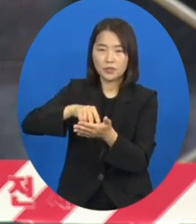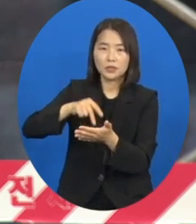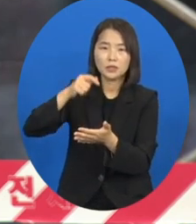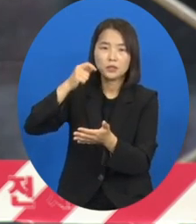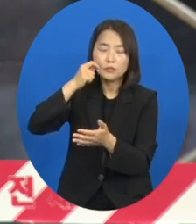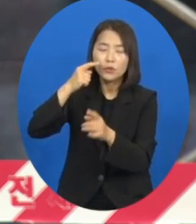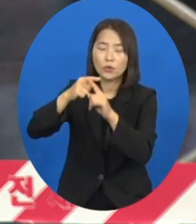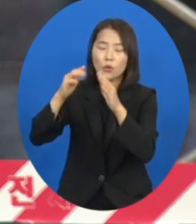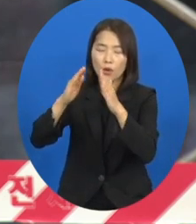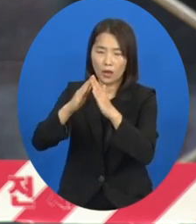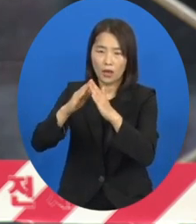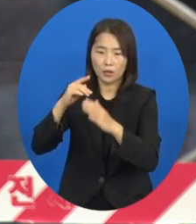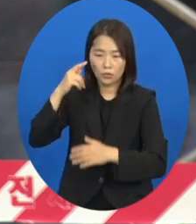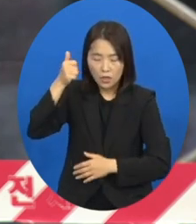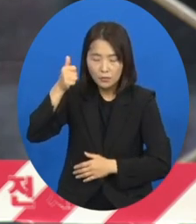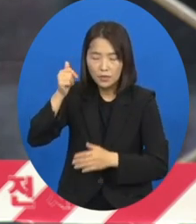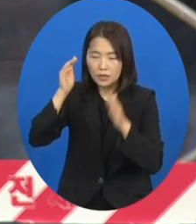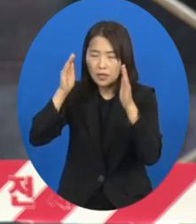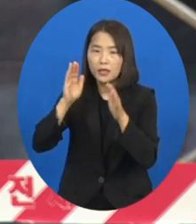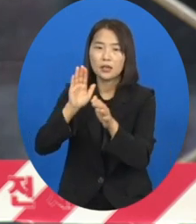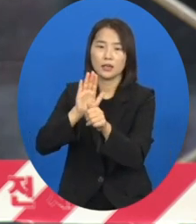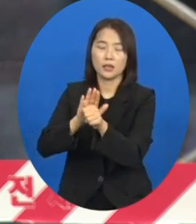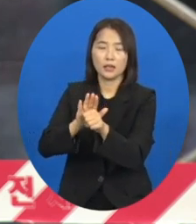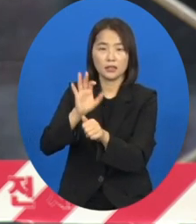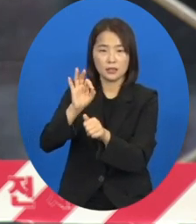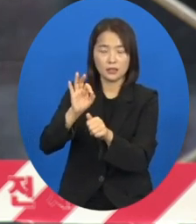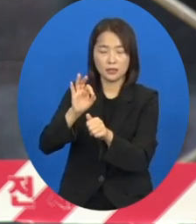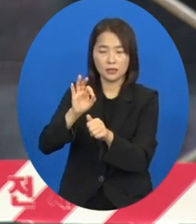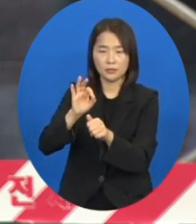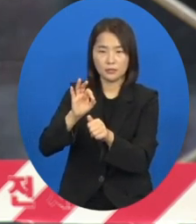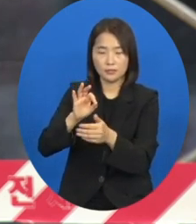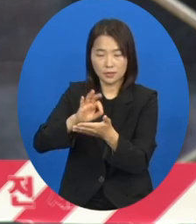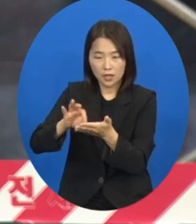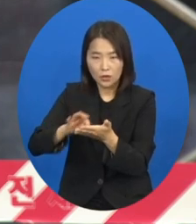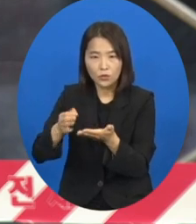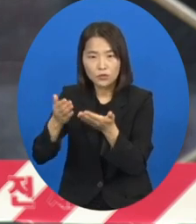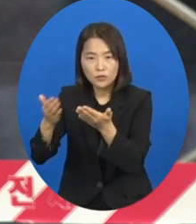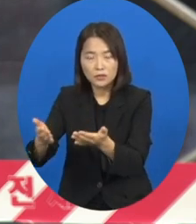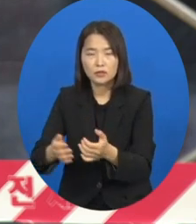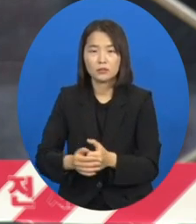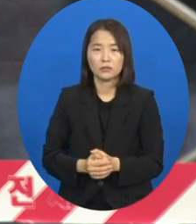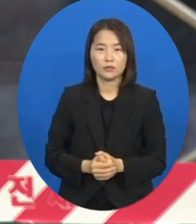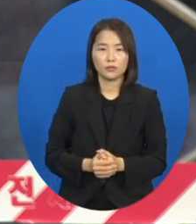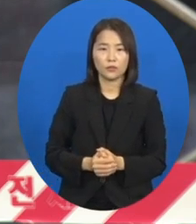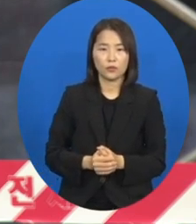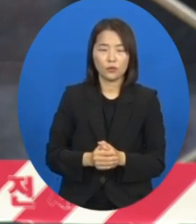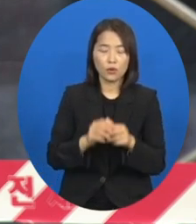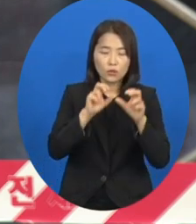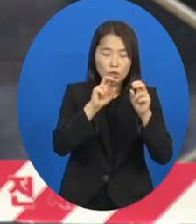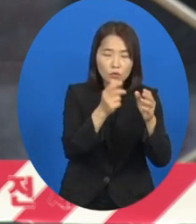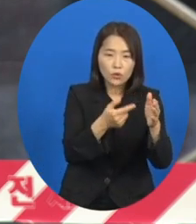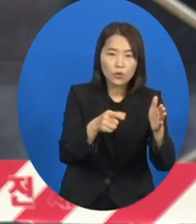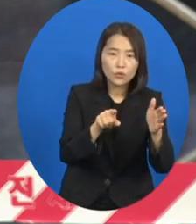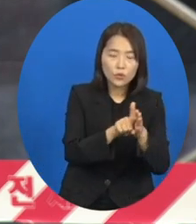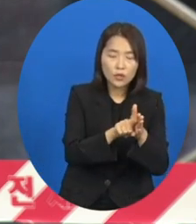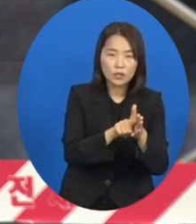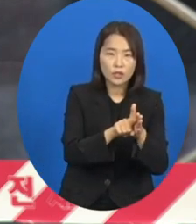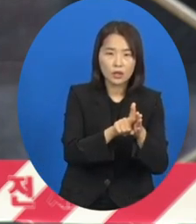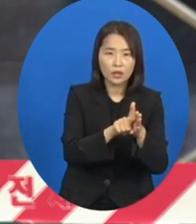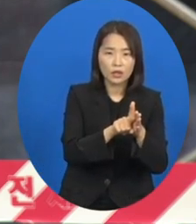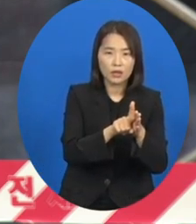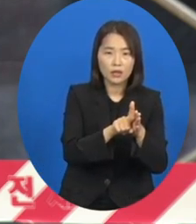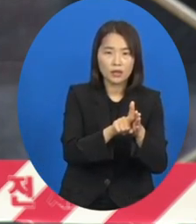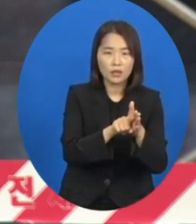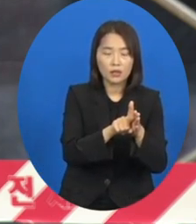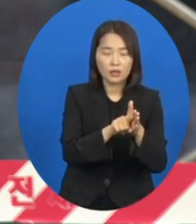장학금을 흘려보내고 또 선교단체 귀한 사역을 감당하는데 재정적인 여유가 없어서 고민하고 기도하고